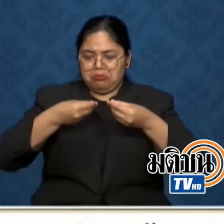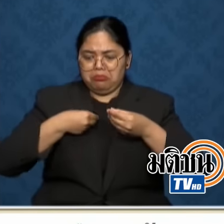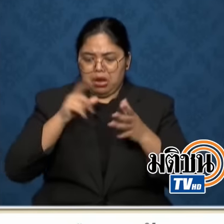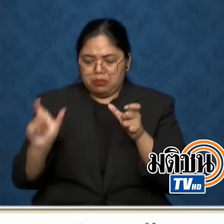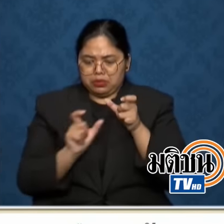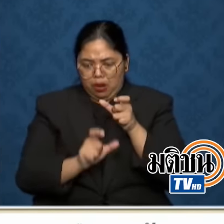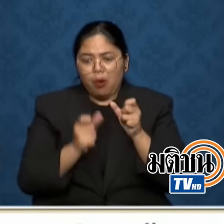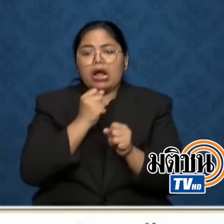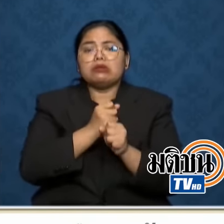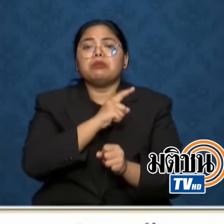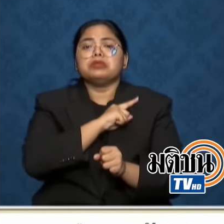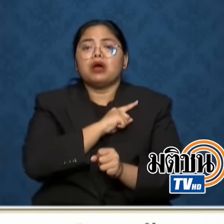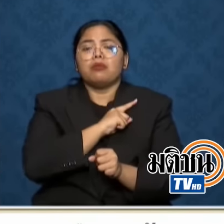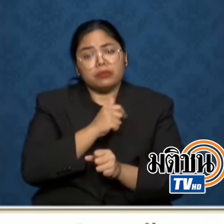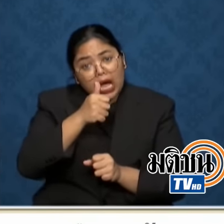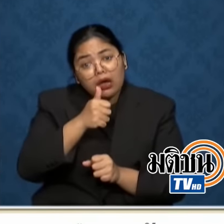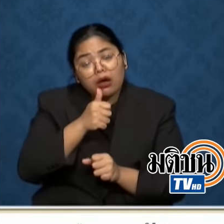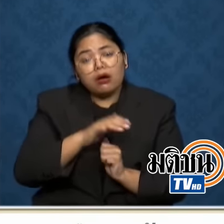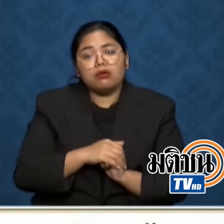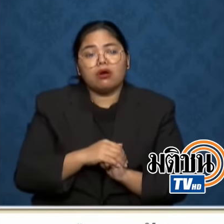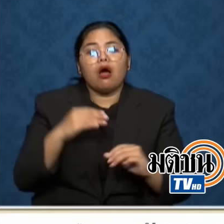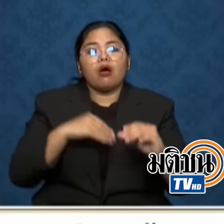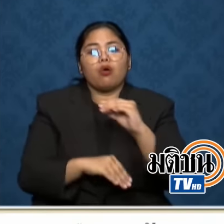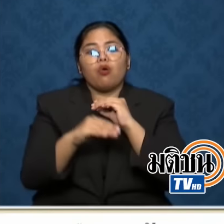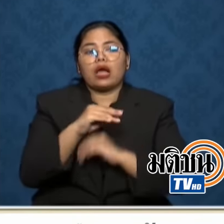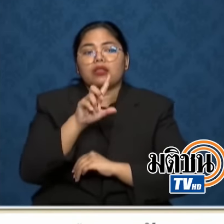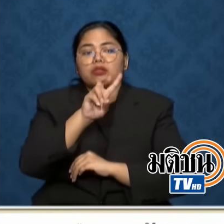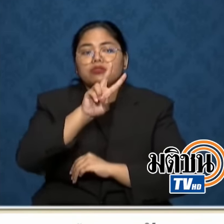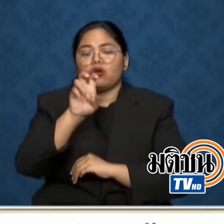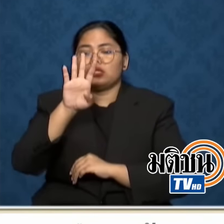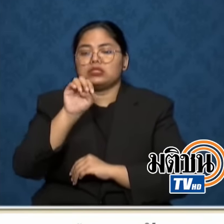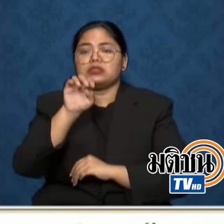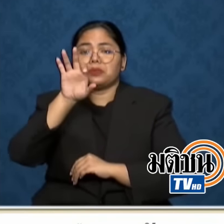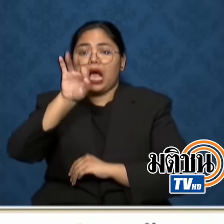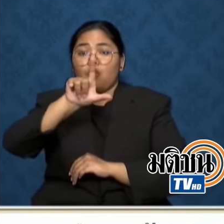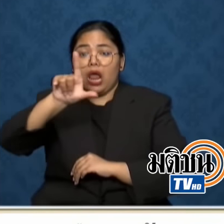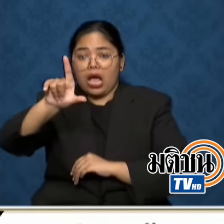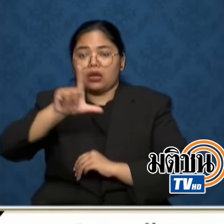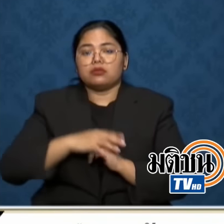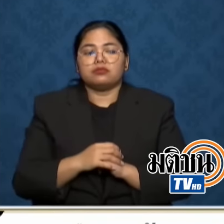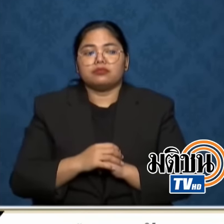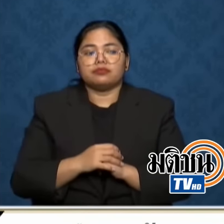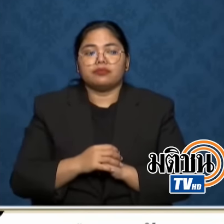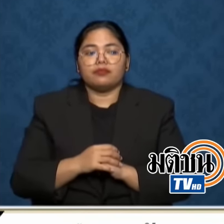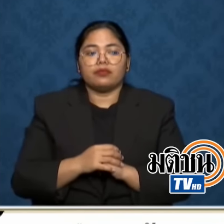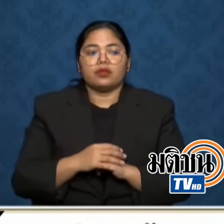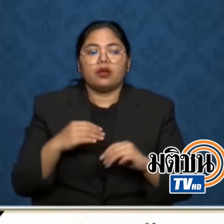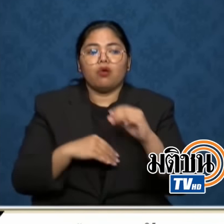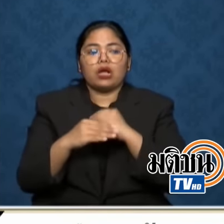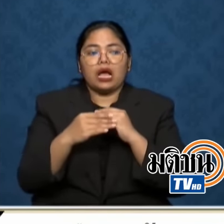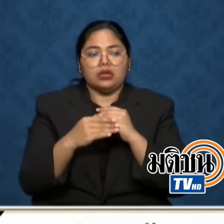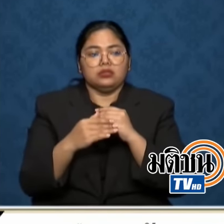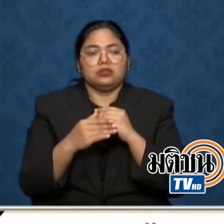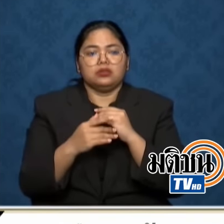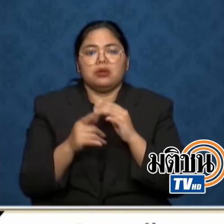การสื่อสารต่างประเทศ249ล้านครับซึ่งอันนี้ครับถามว่าทำอะไรครับง่ายๆครับ